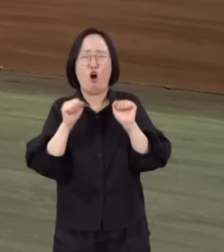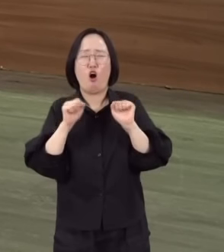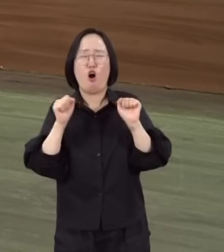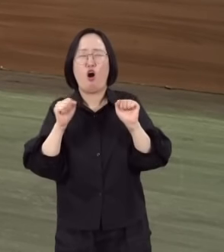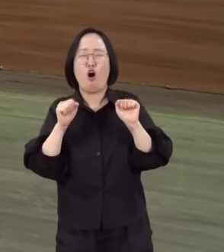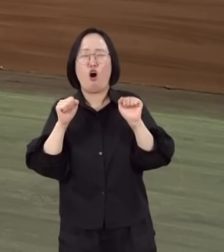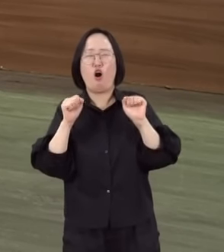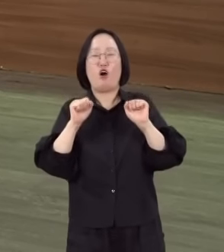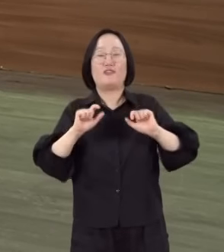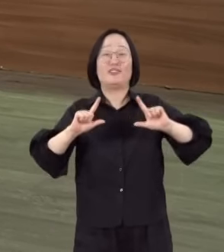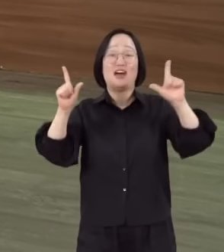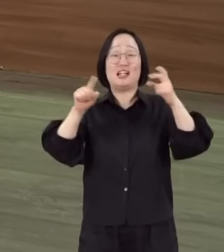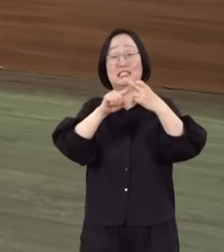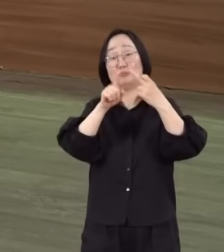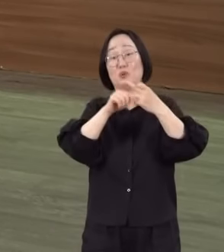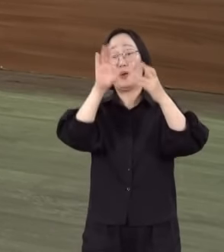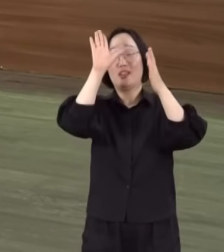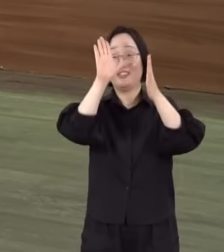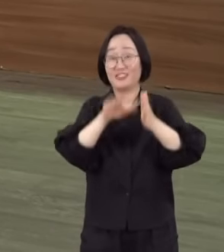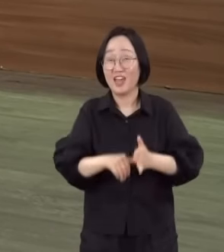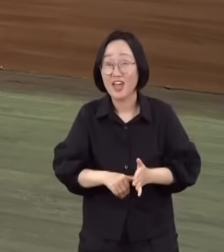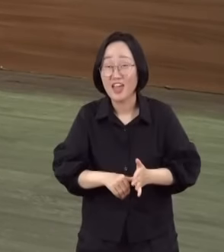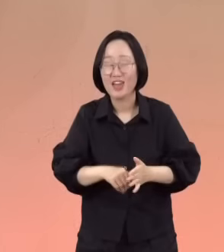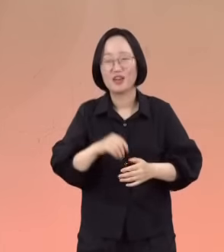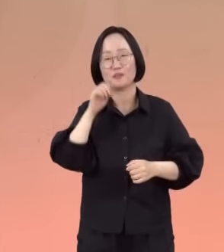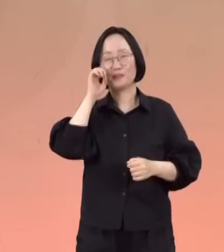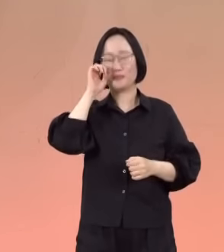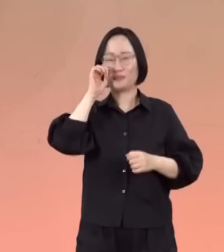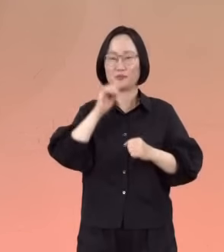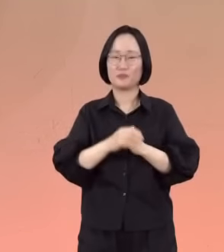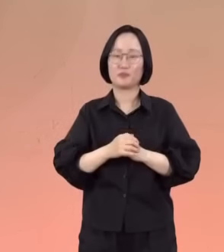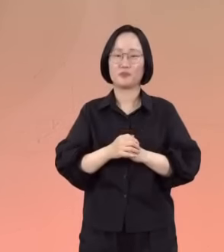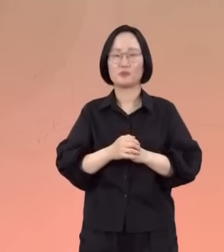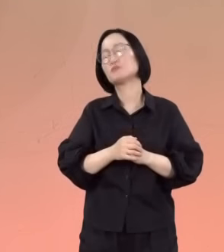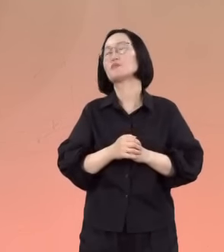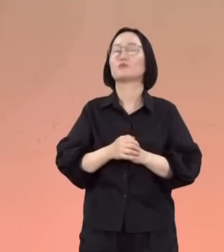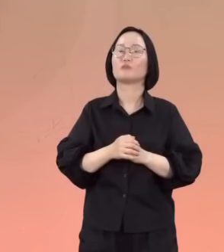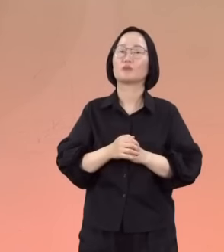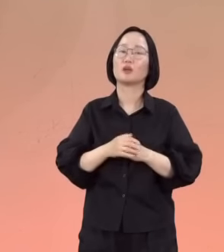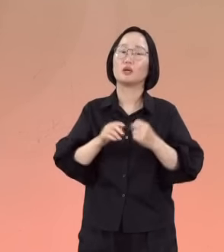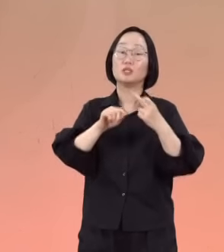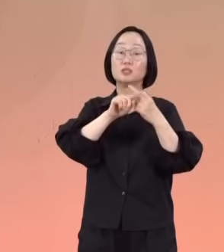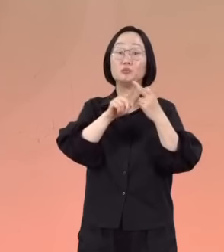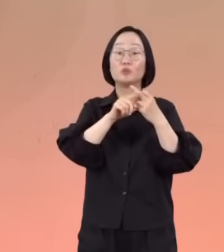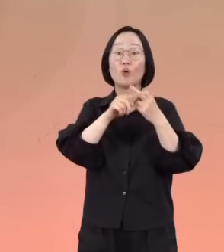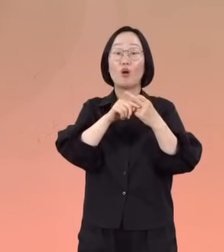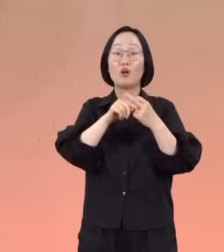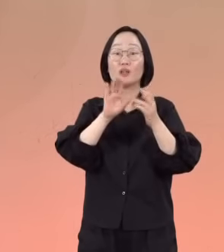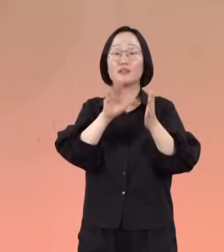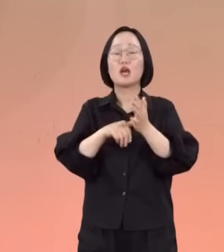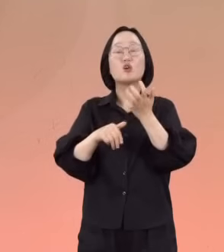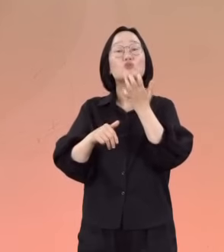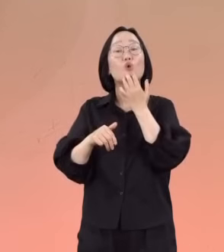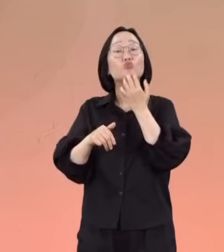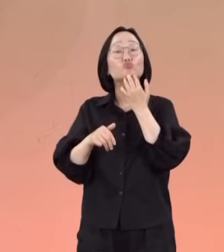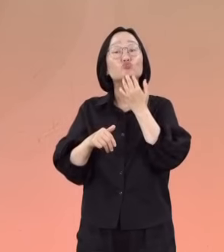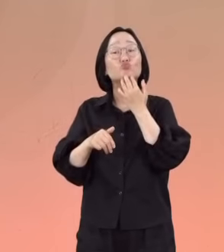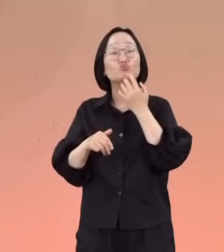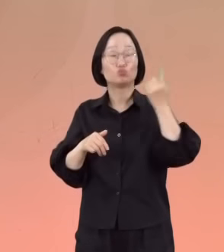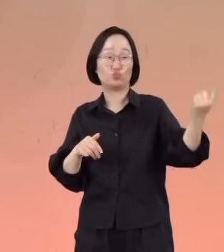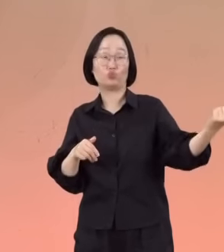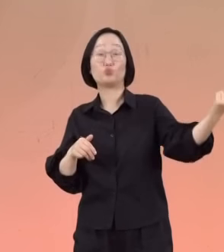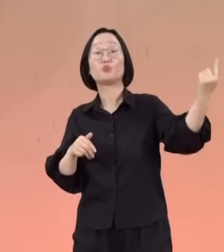추 추운 한교 12월에 그때 어느 날 이렇게 12월 달에 서울에